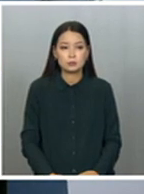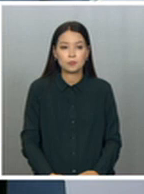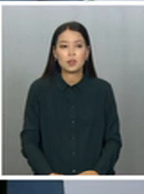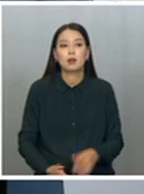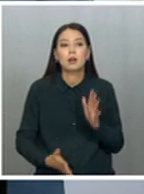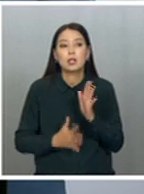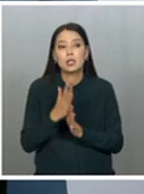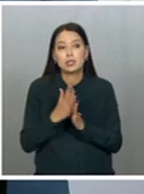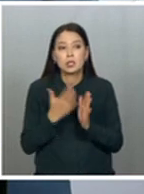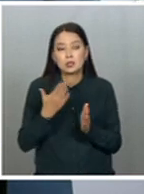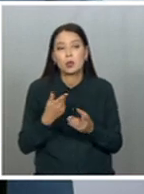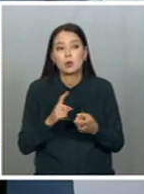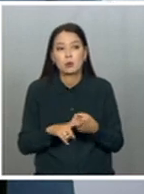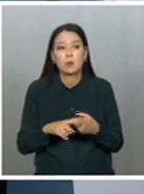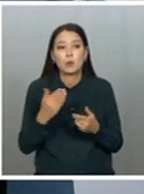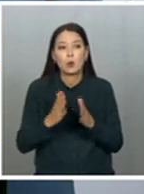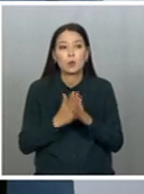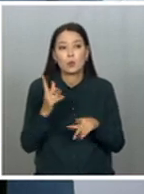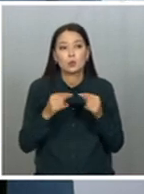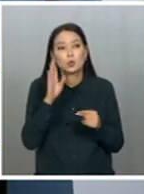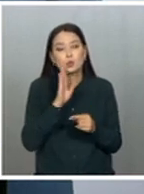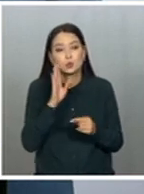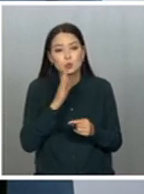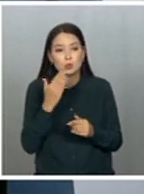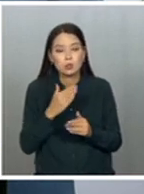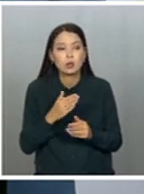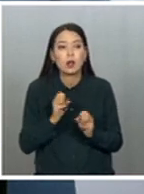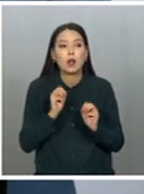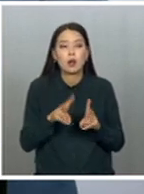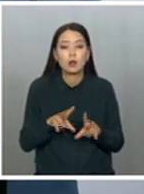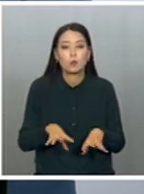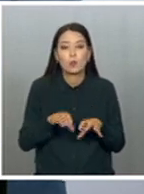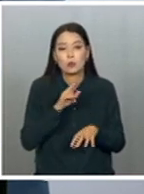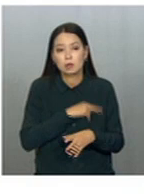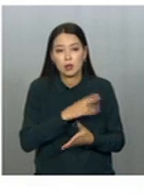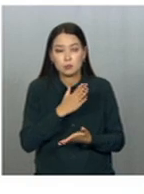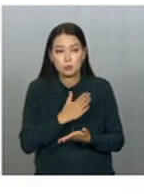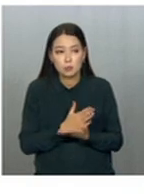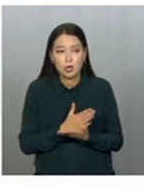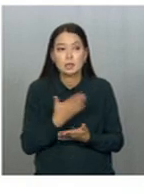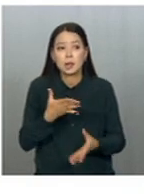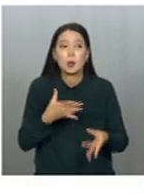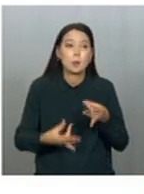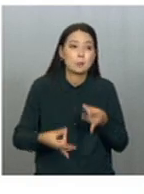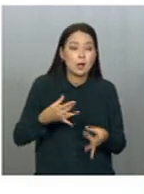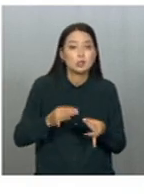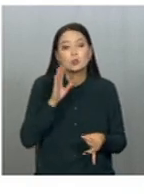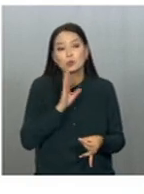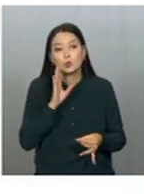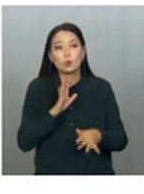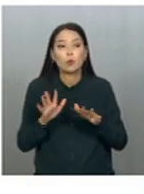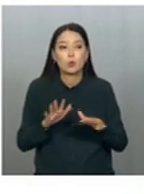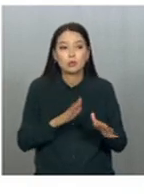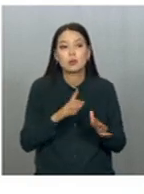Тіршілік ортасына байланысты өсімдіктердің суды буландыруы әр қалай болып келеді. Мысалы, батпақты және де сулы ортада